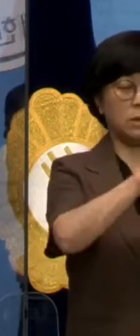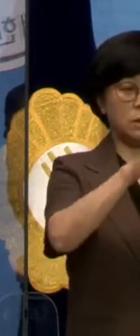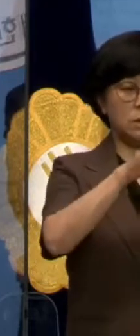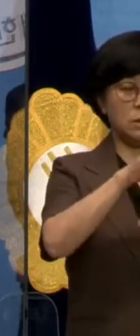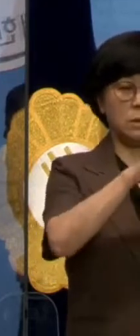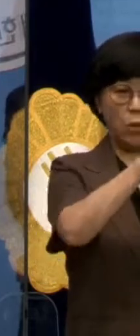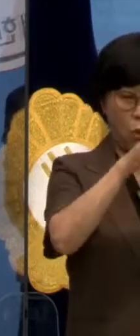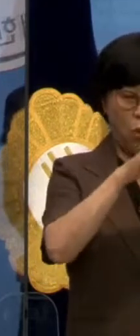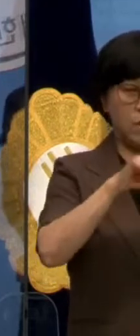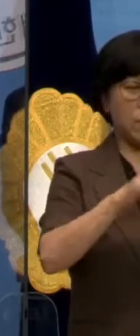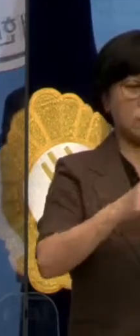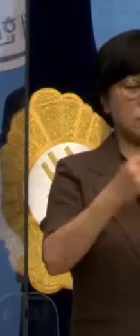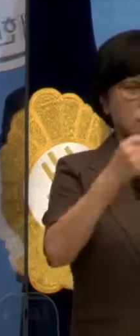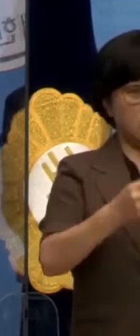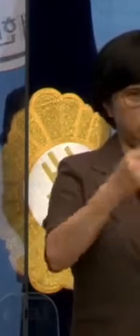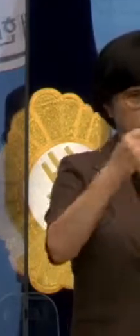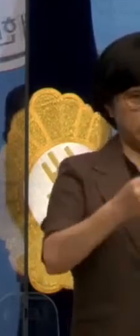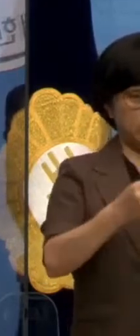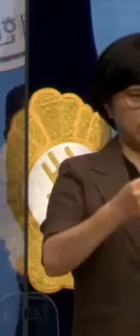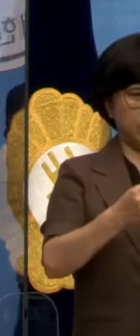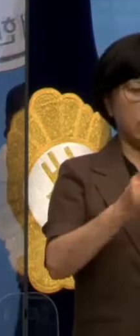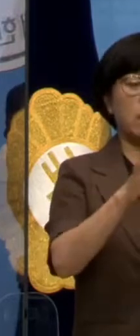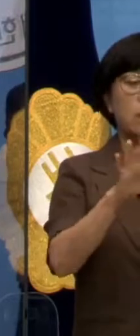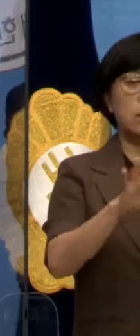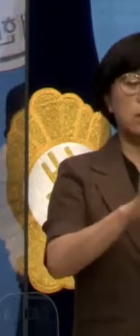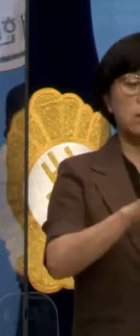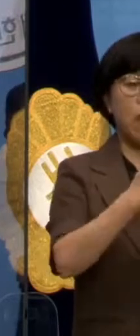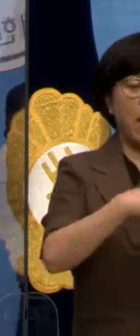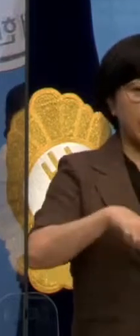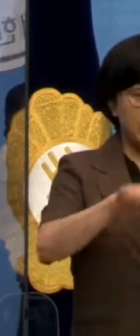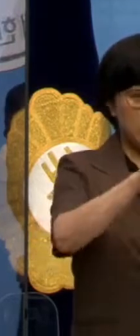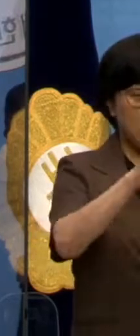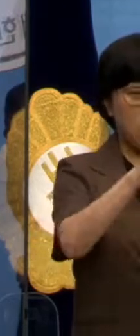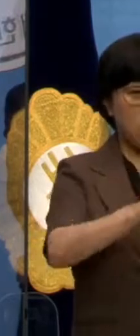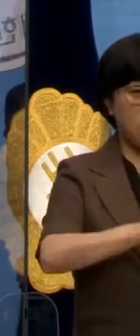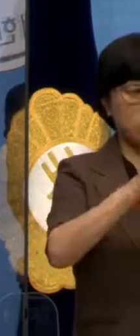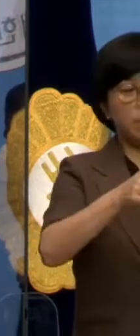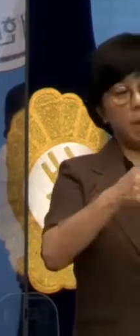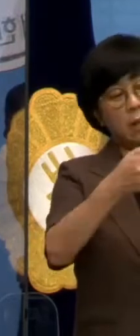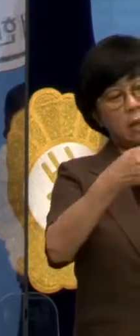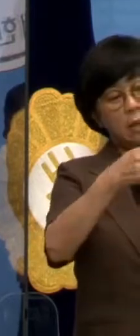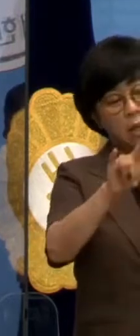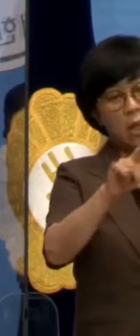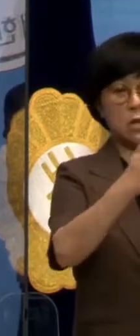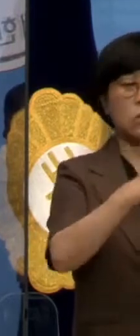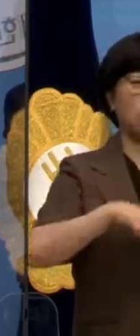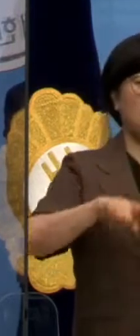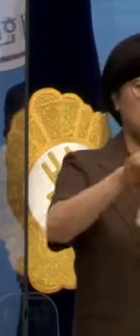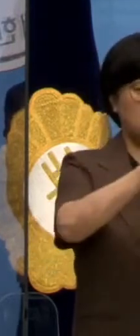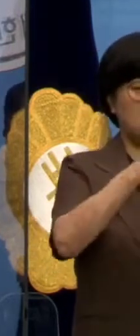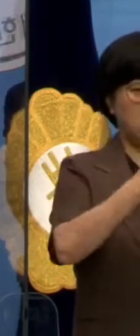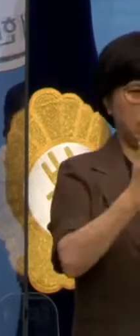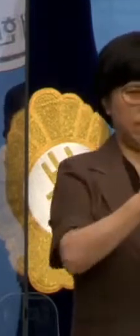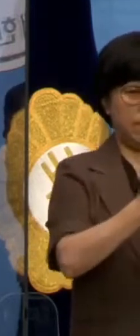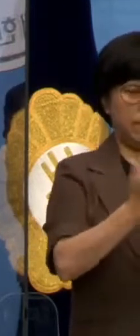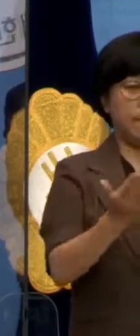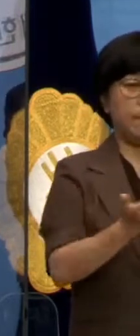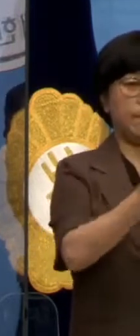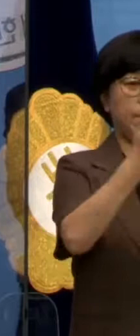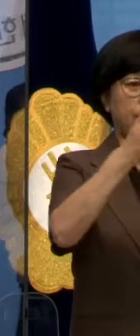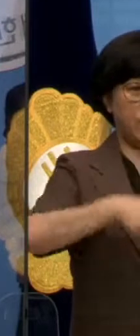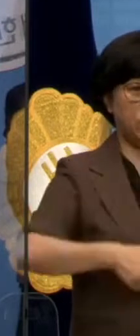자율주행차, 스마트 공장과 같은 8대 선도 분야의 육성이 중요합니다. 그러나